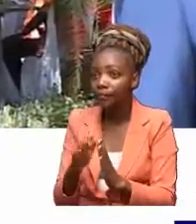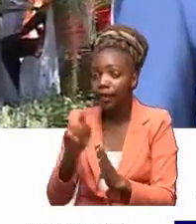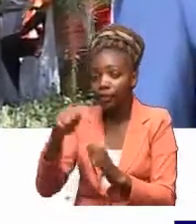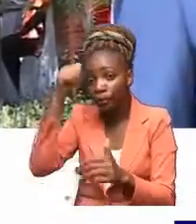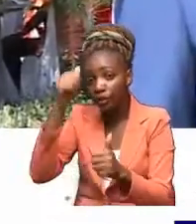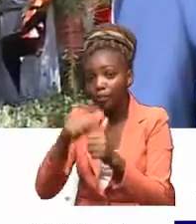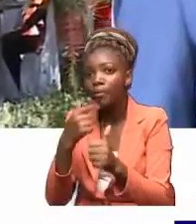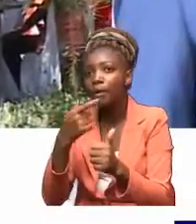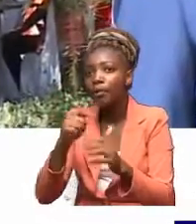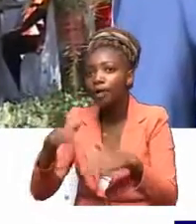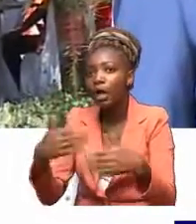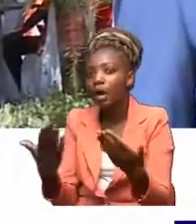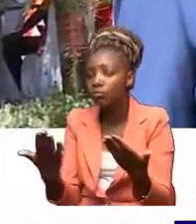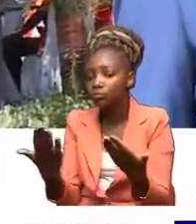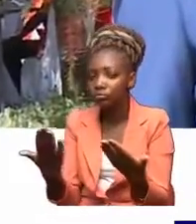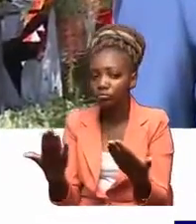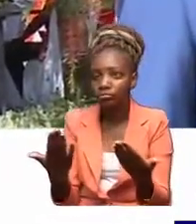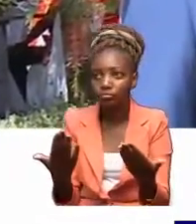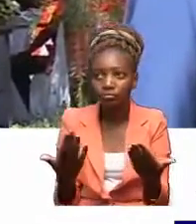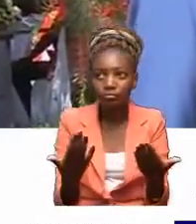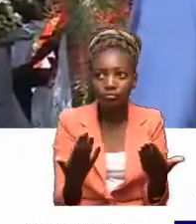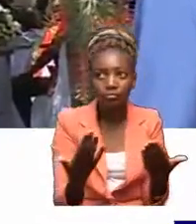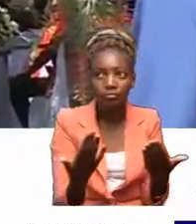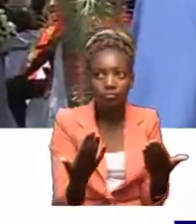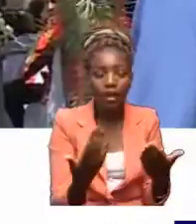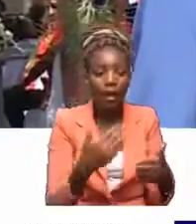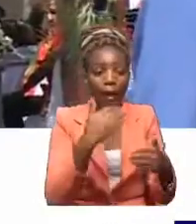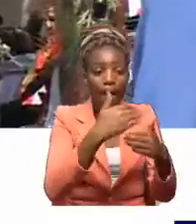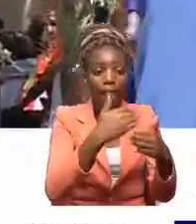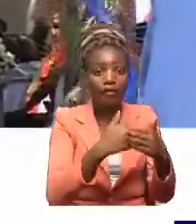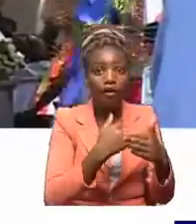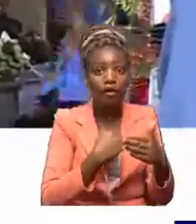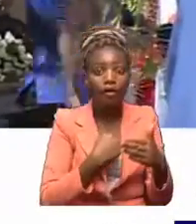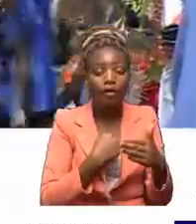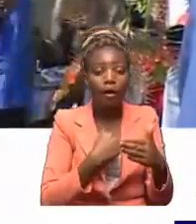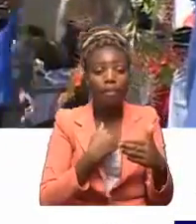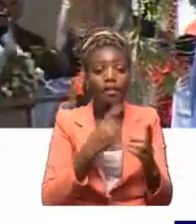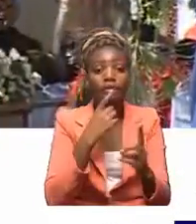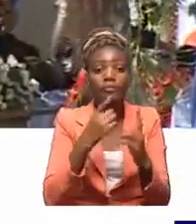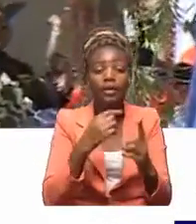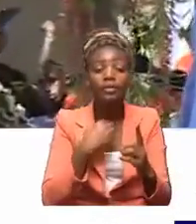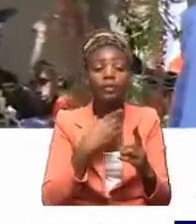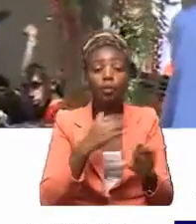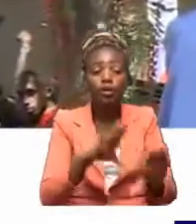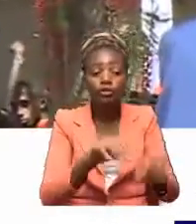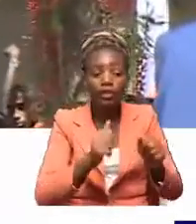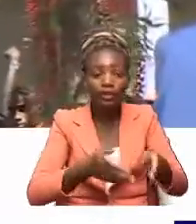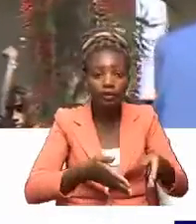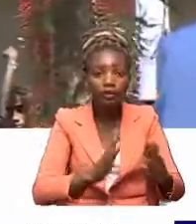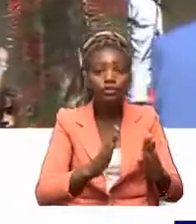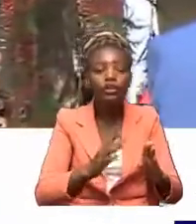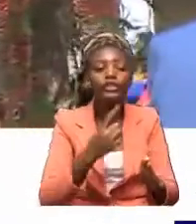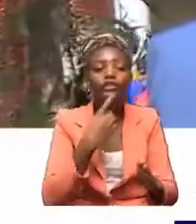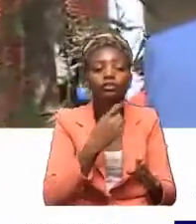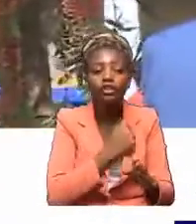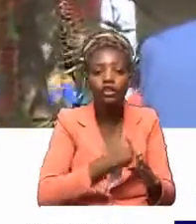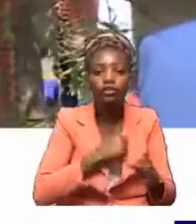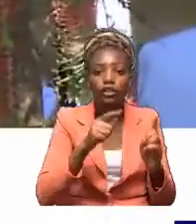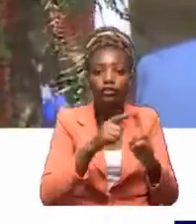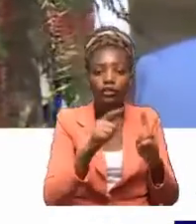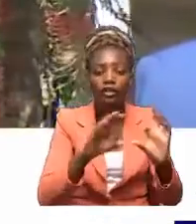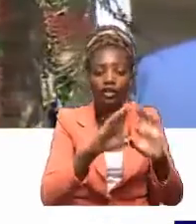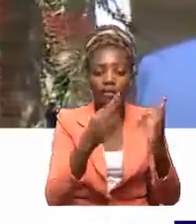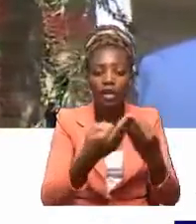namkumbuka vipi mwenda zake Moi? Kabla sijaenda hapo, kwanza nataka kuchukua nafasi hii kupeana pole zangu niaba yangu